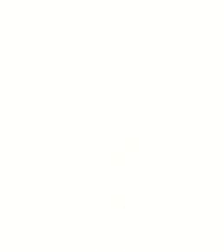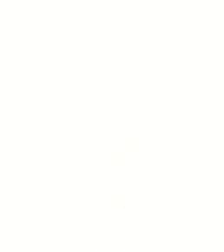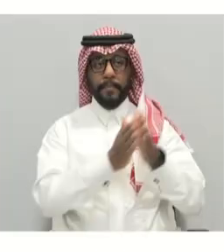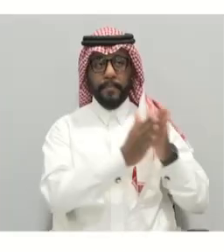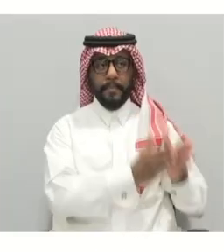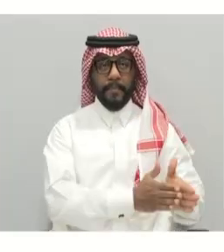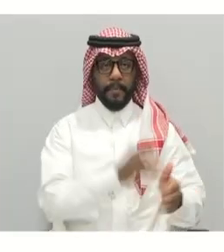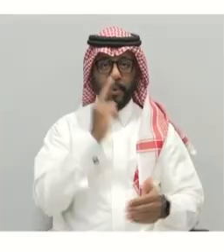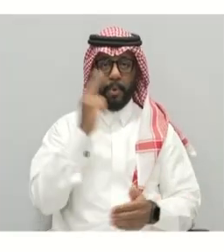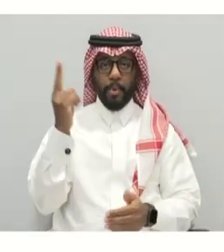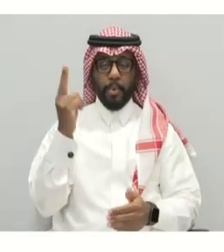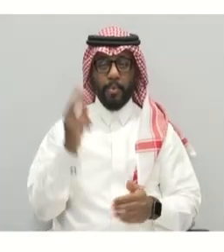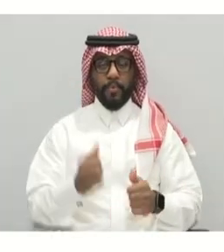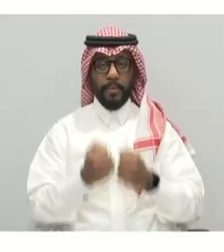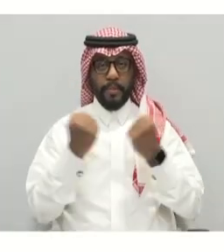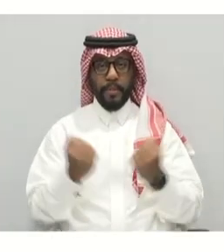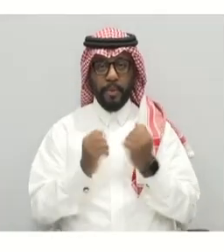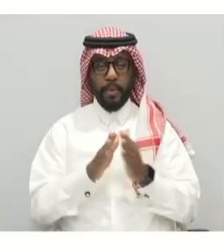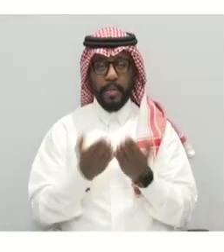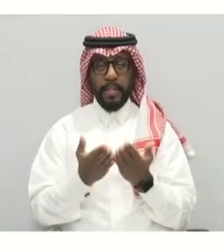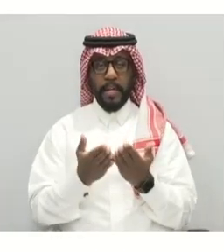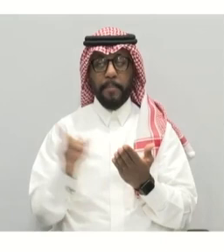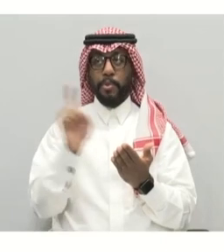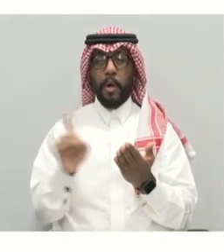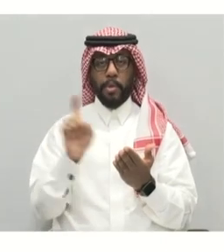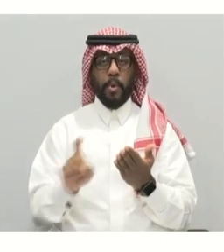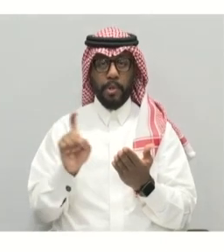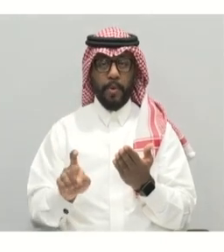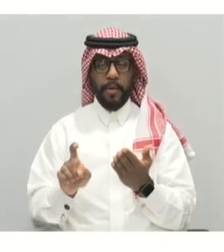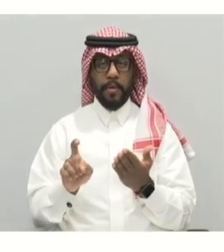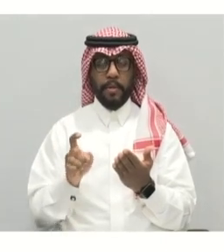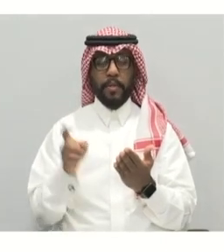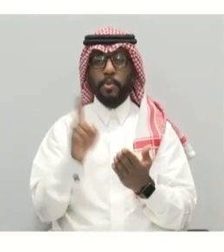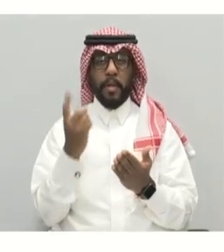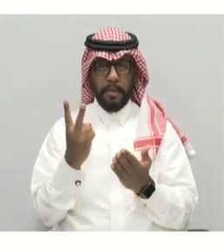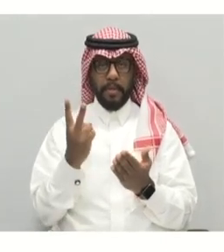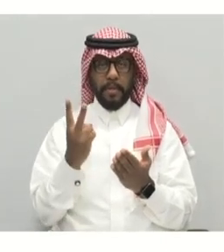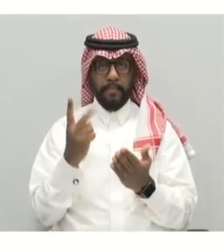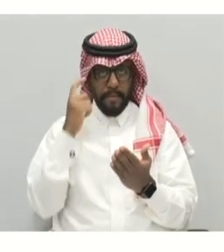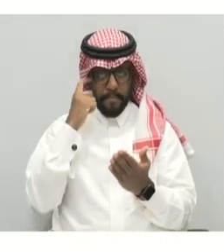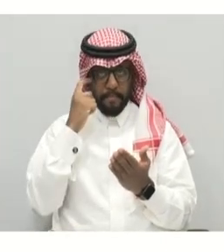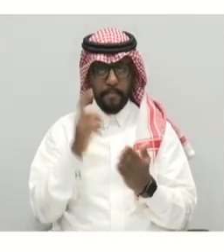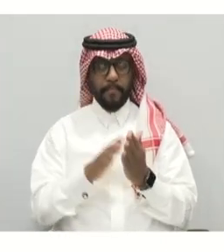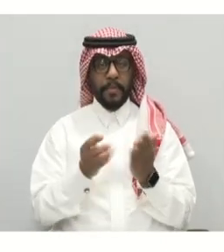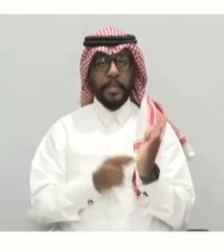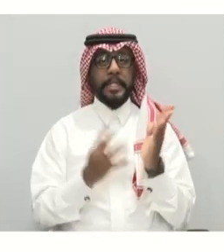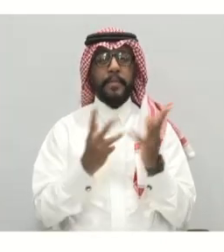ننتقل طلابي وطالباتي للكتاب المدرسي للاجابه على النشاط رقم اثنين صفحه 111